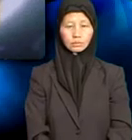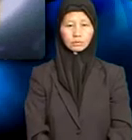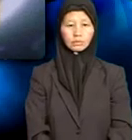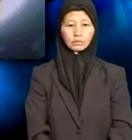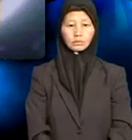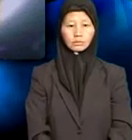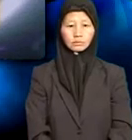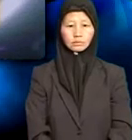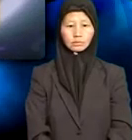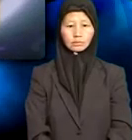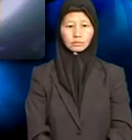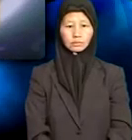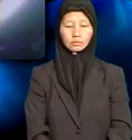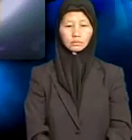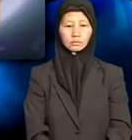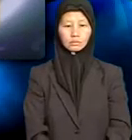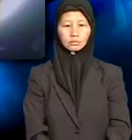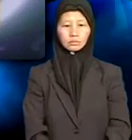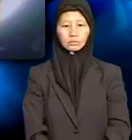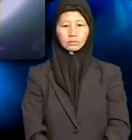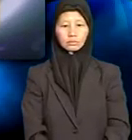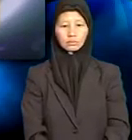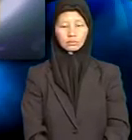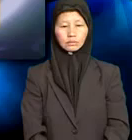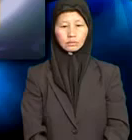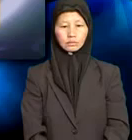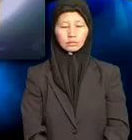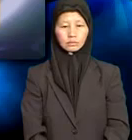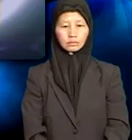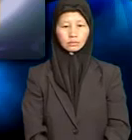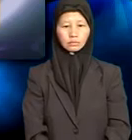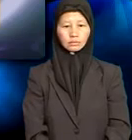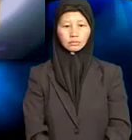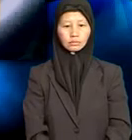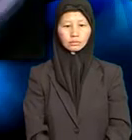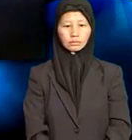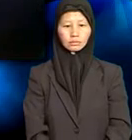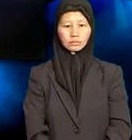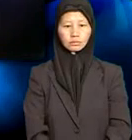Maksudnya, Allah tidak memberatkan diri seseorang melainkan mengikut kemampuannya.